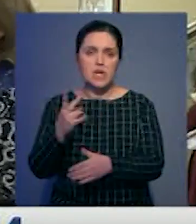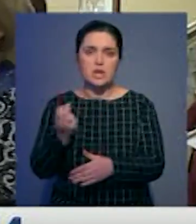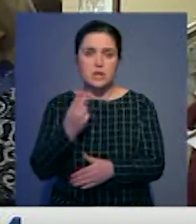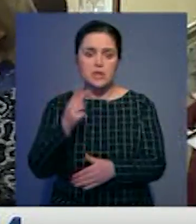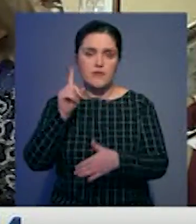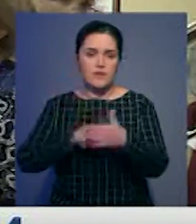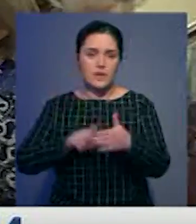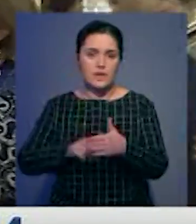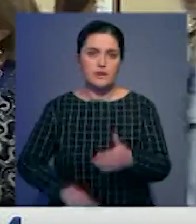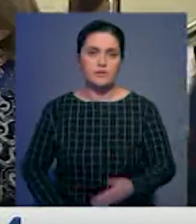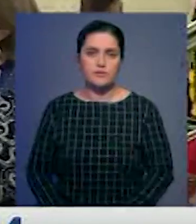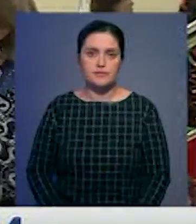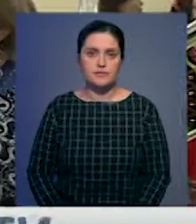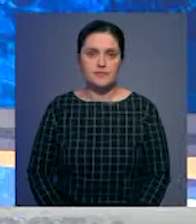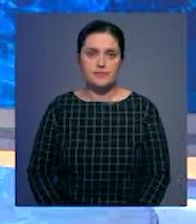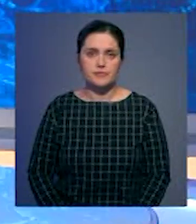всем.